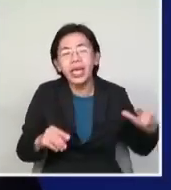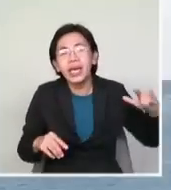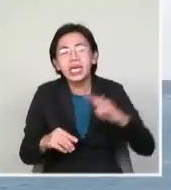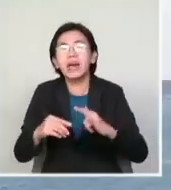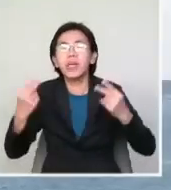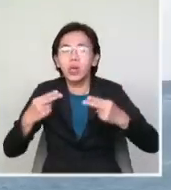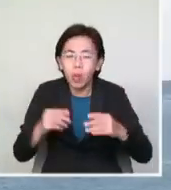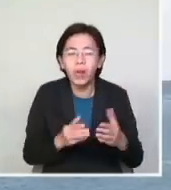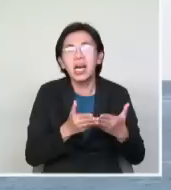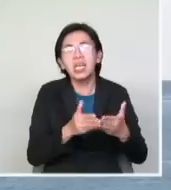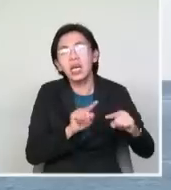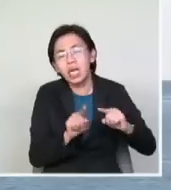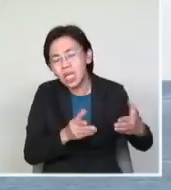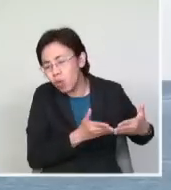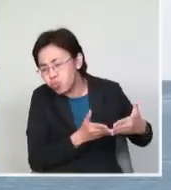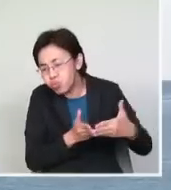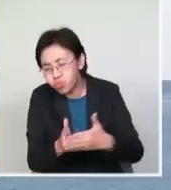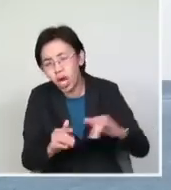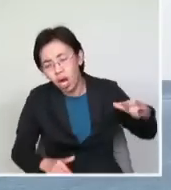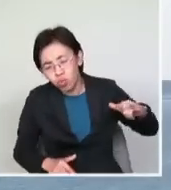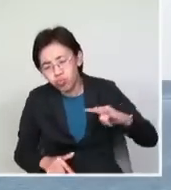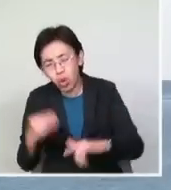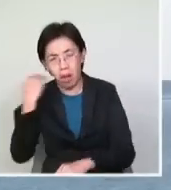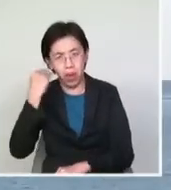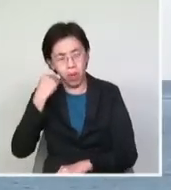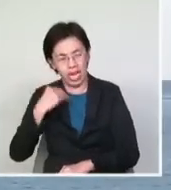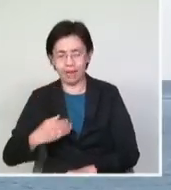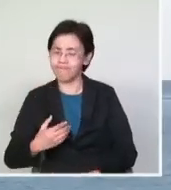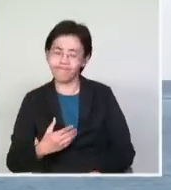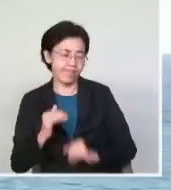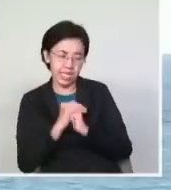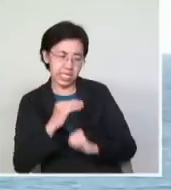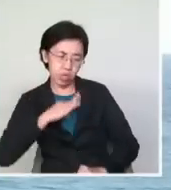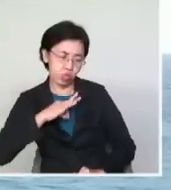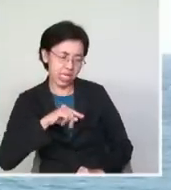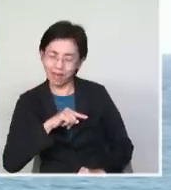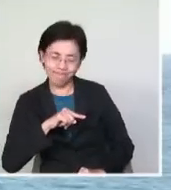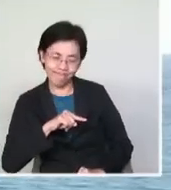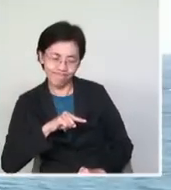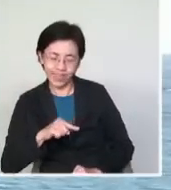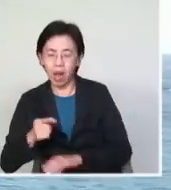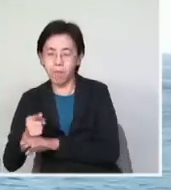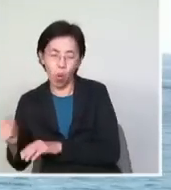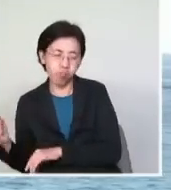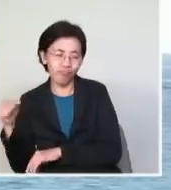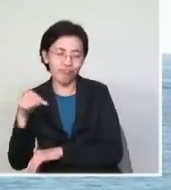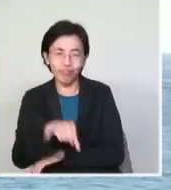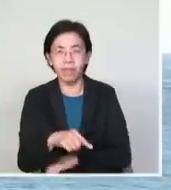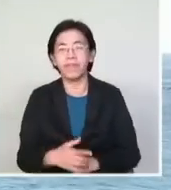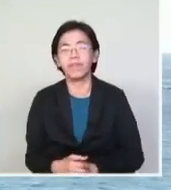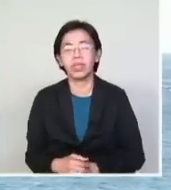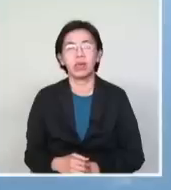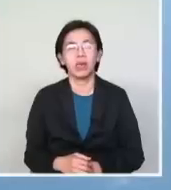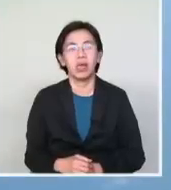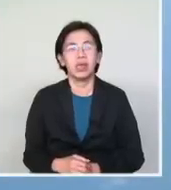บแล้วก็เรือรบเนี่ยเข้ามาในหน้าน้ำพื้นที่บริเวณนี้อยู่บ่อยครั้งในช่วงหลายเดือนที่ผ่านมานะคะแล้วจีนเอง